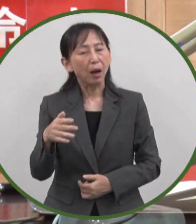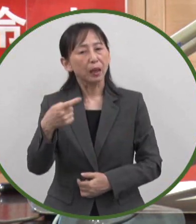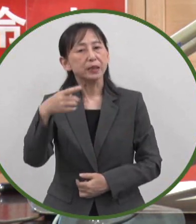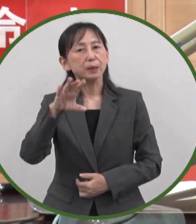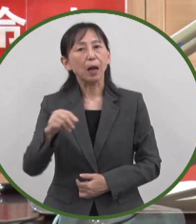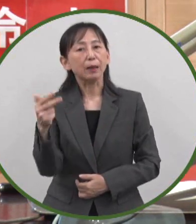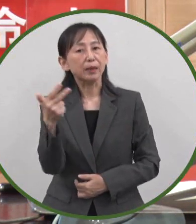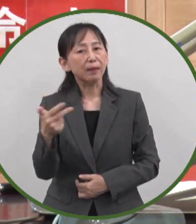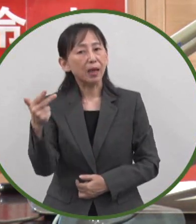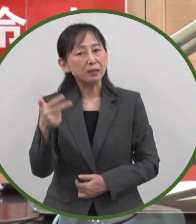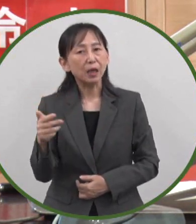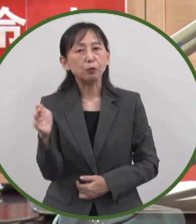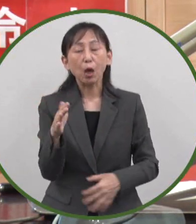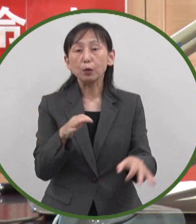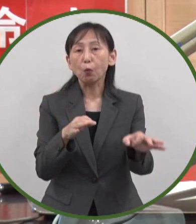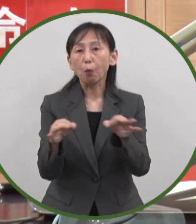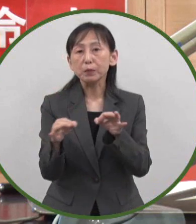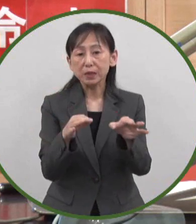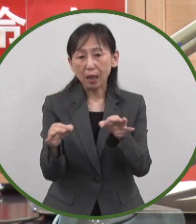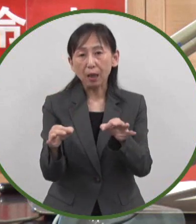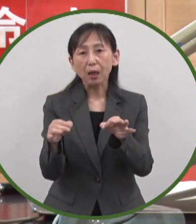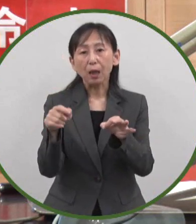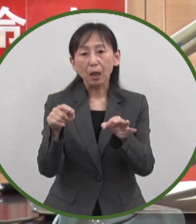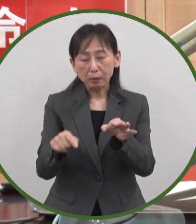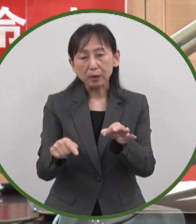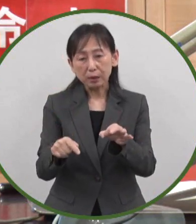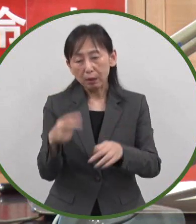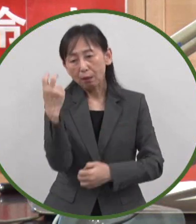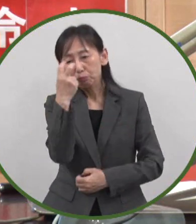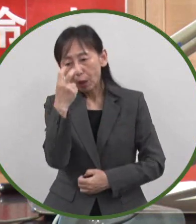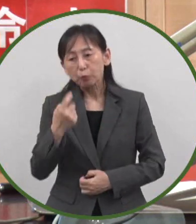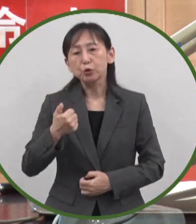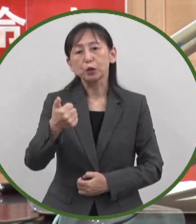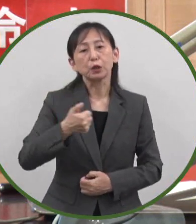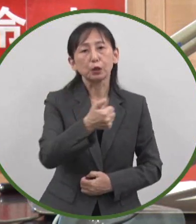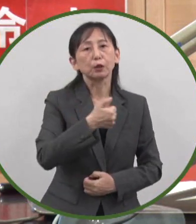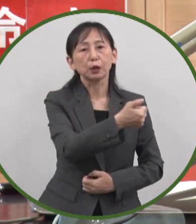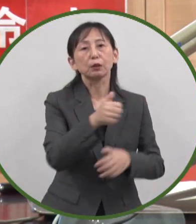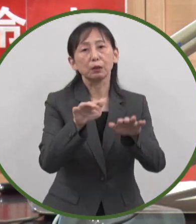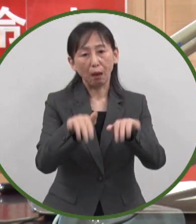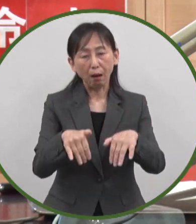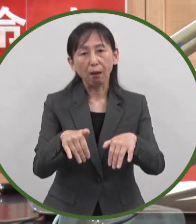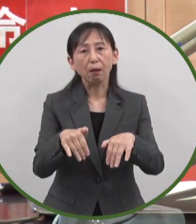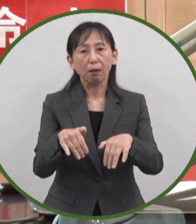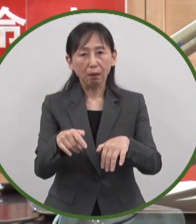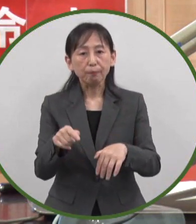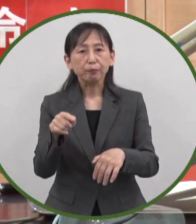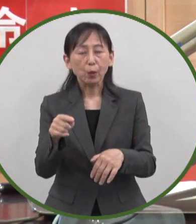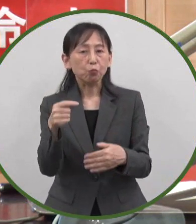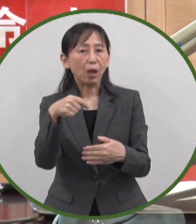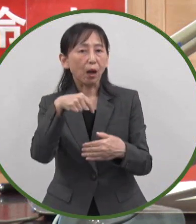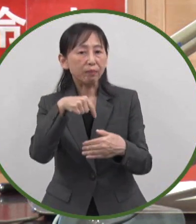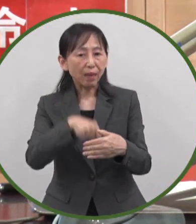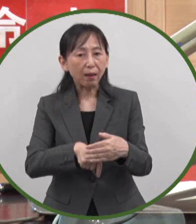17,000弱のお店の見回りを行っております。でその中で、